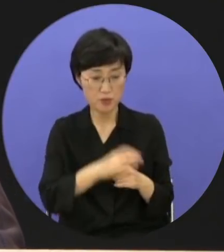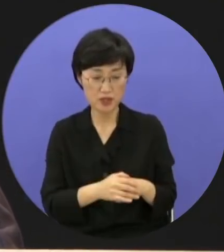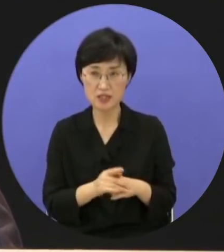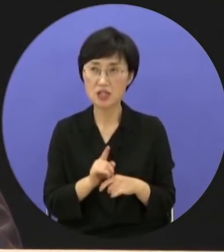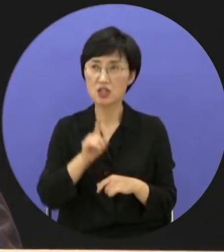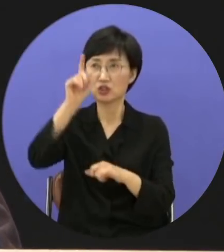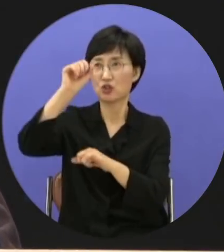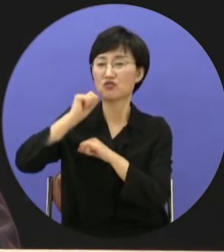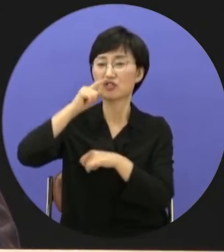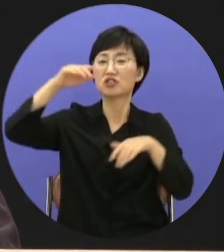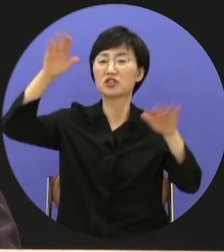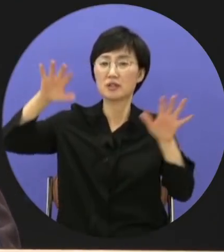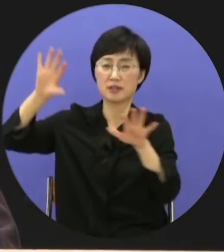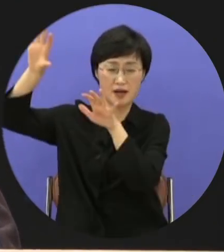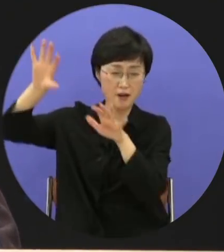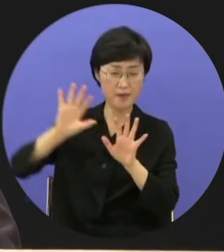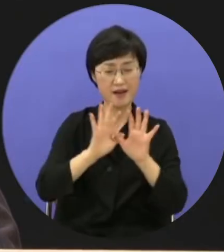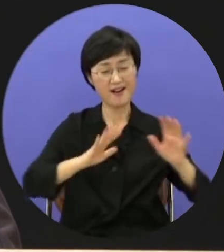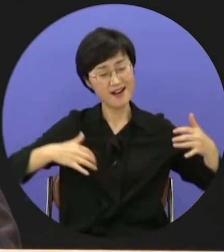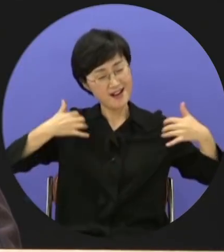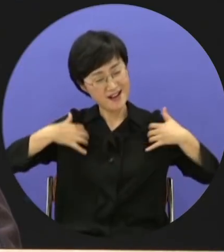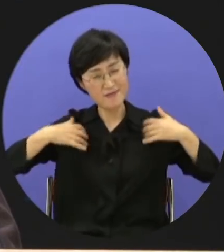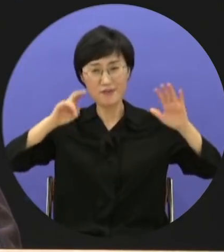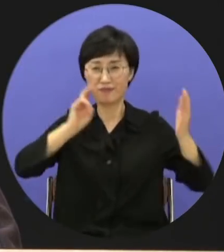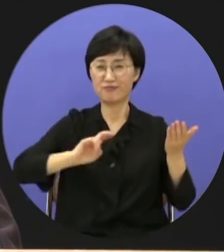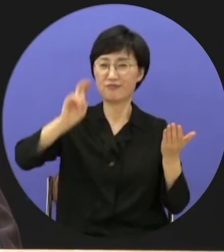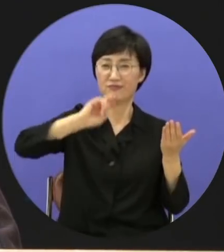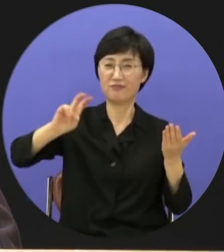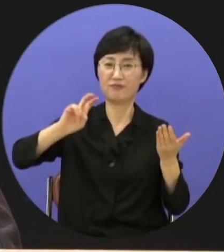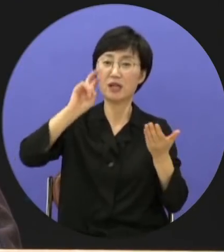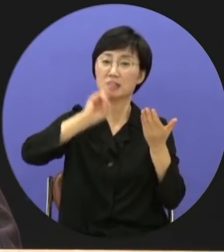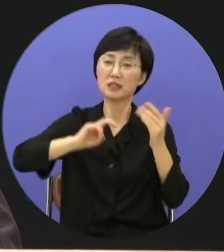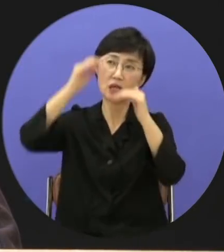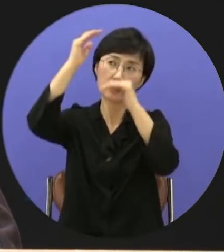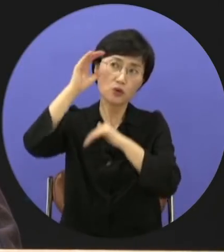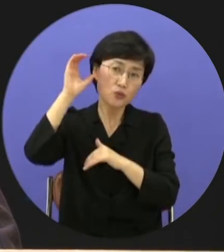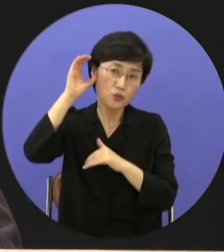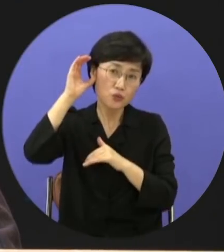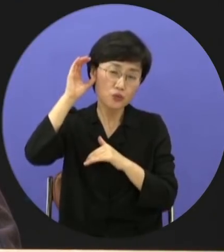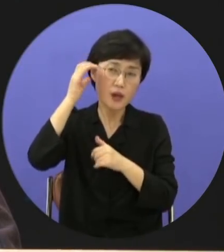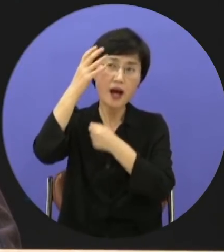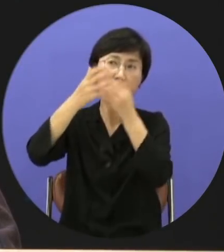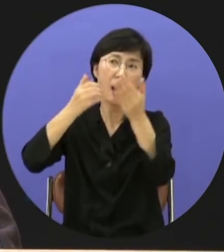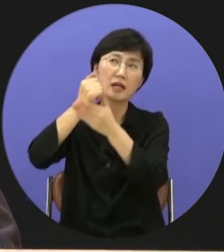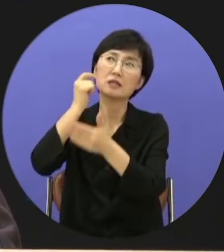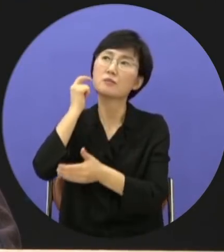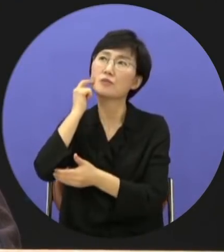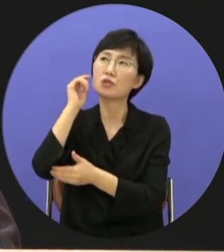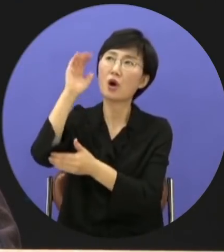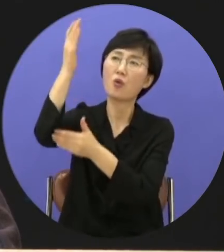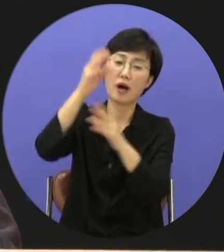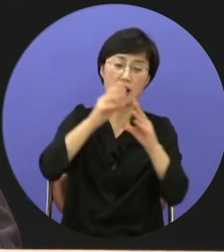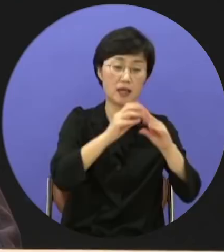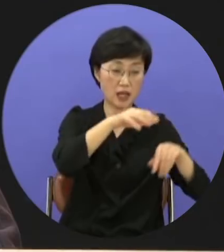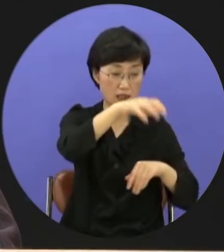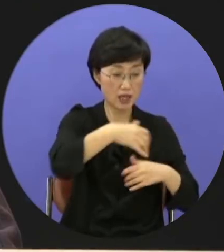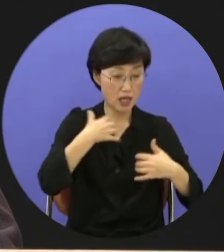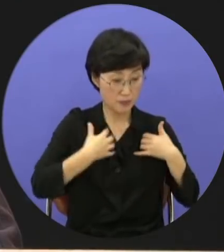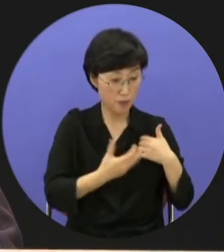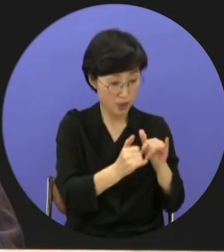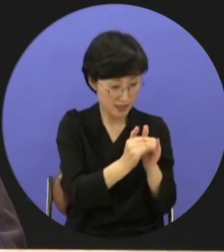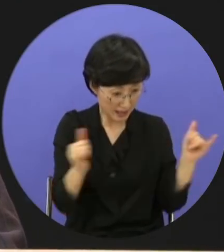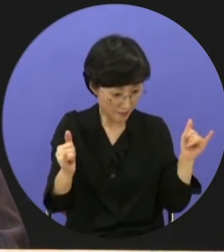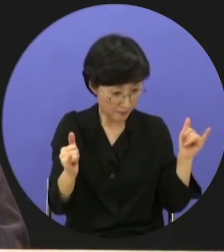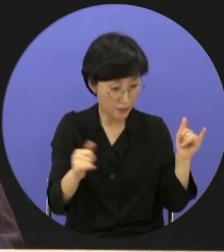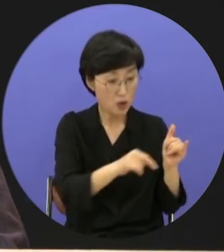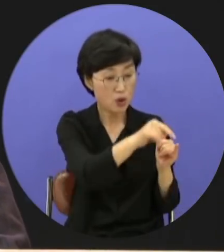heavenly hosts were praising him. 하나님께는 영광이요 땅에서는 기뻐하심을 입은 자들 중에 평화로다. 라고 Glory